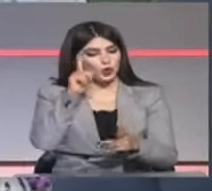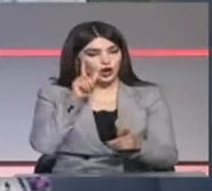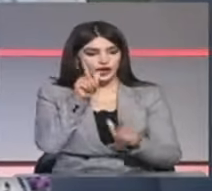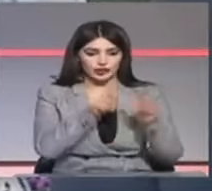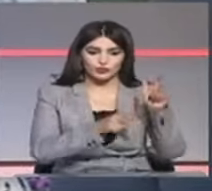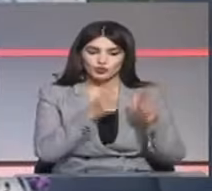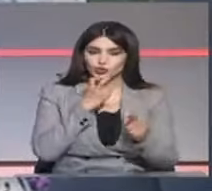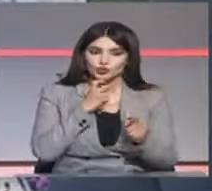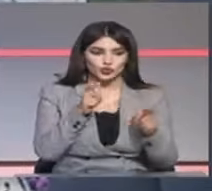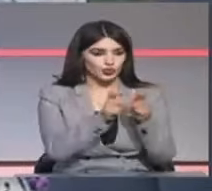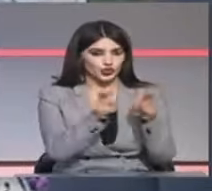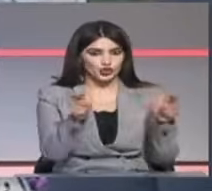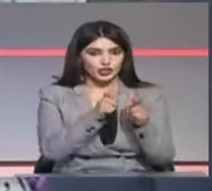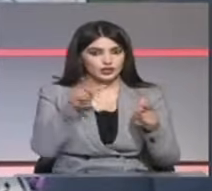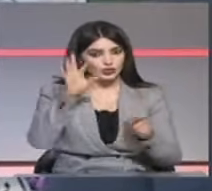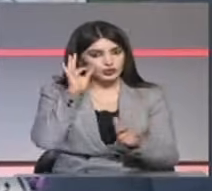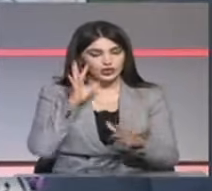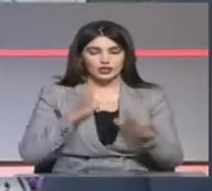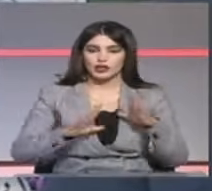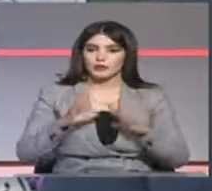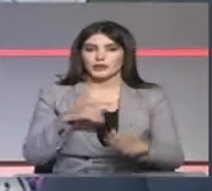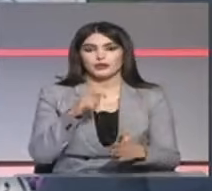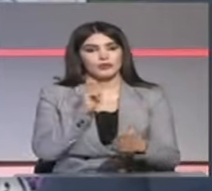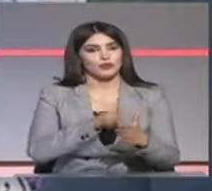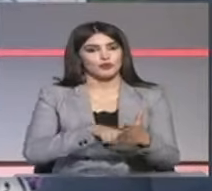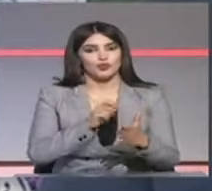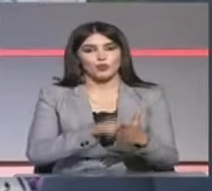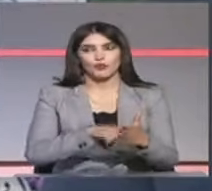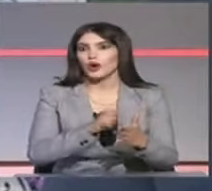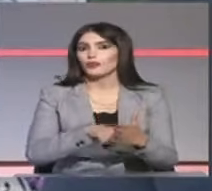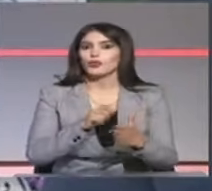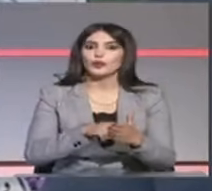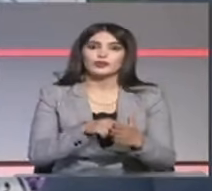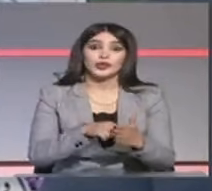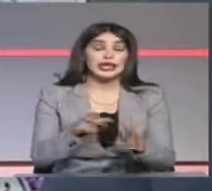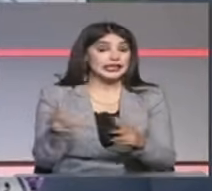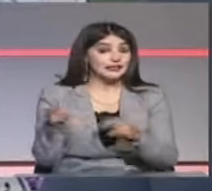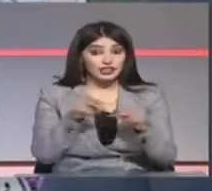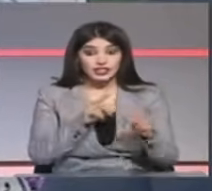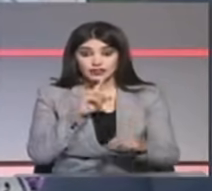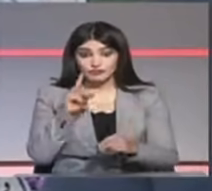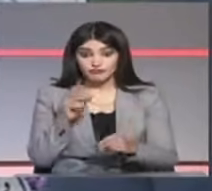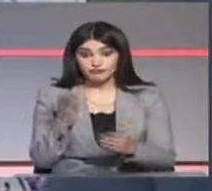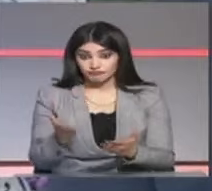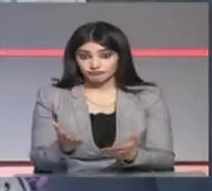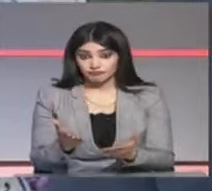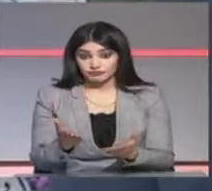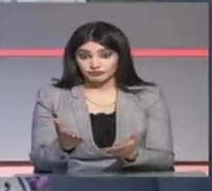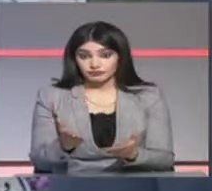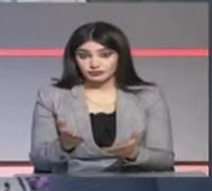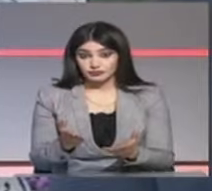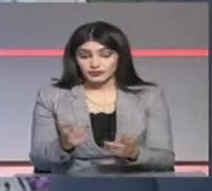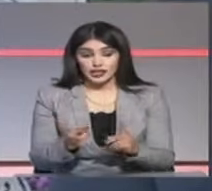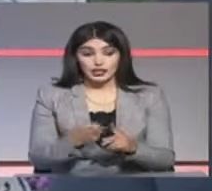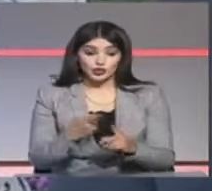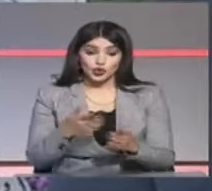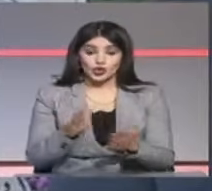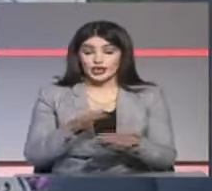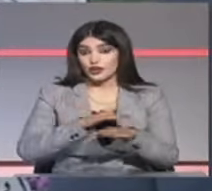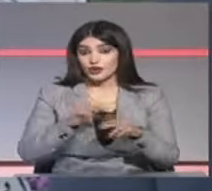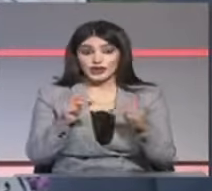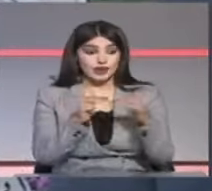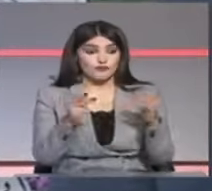تونسيه بالضرائب هذه كذلك احنا نضمن المستوى المديونيه بتاعنا